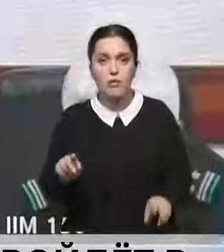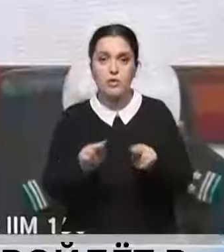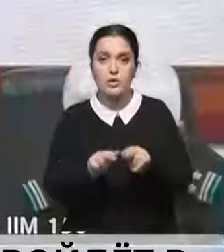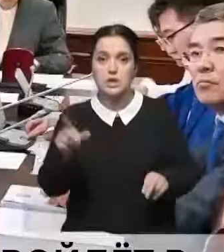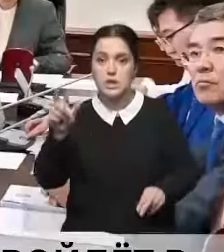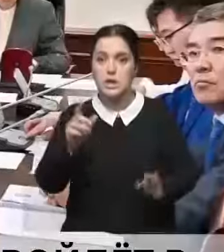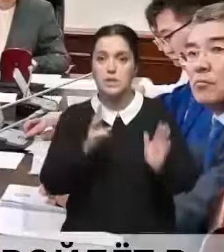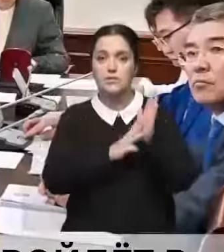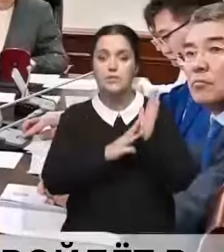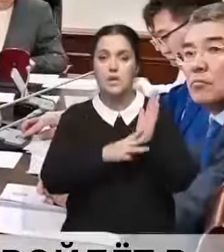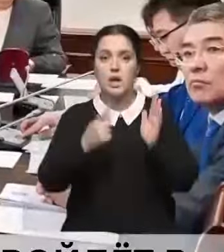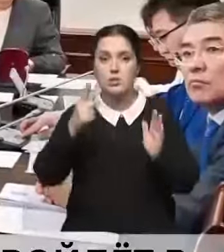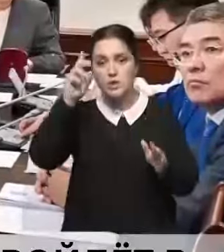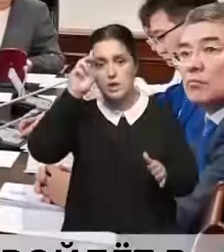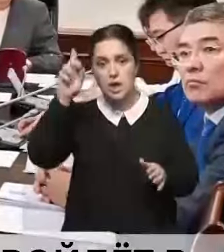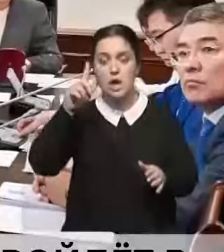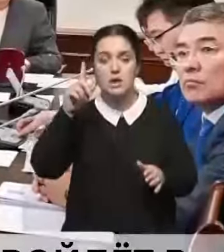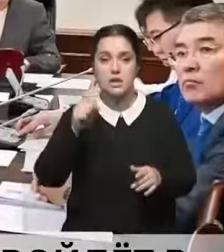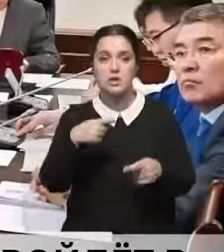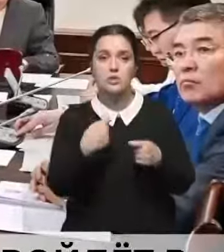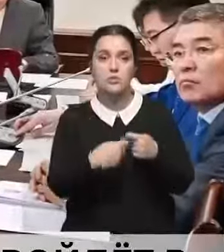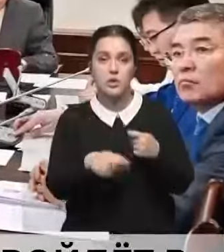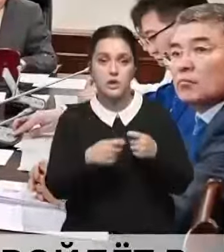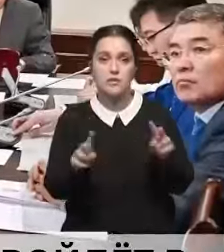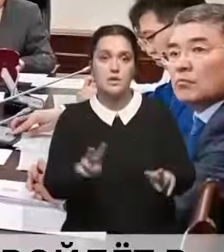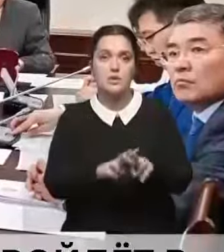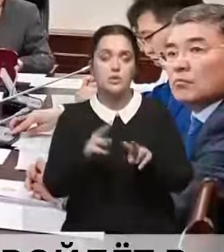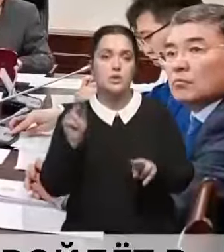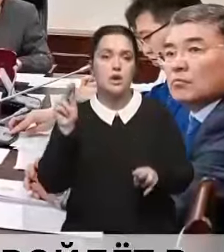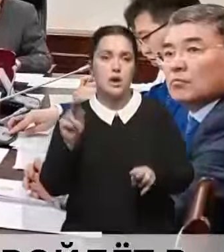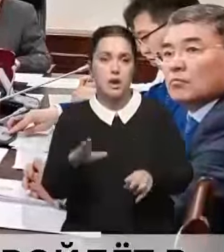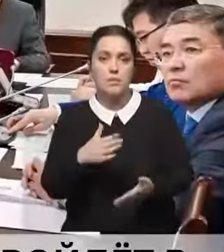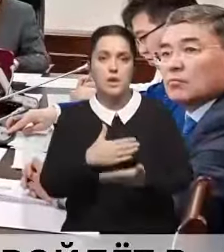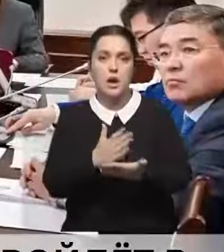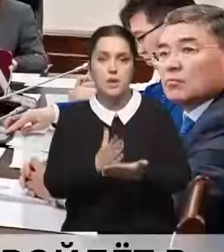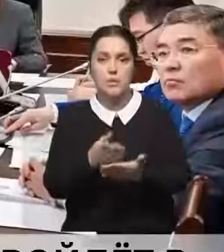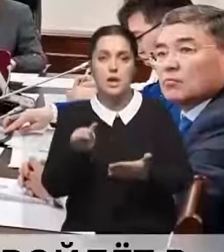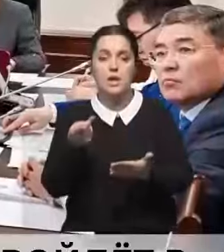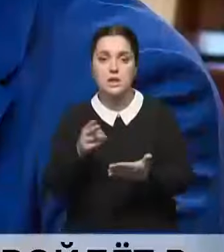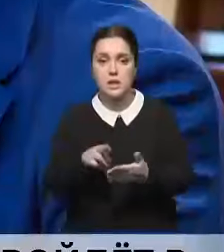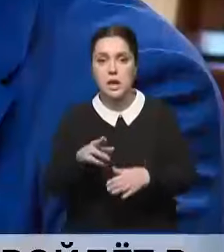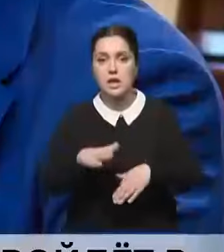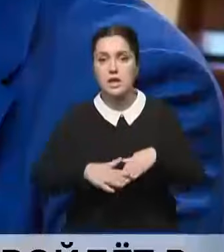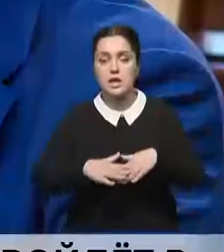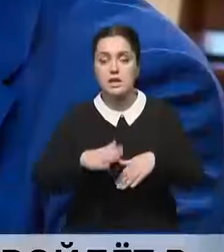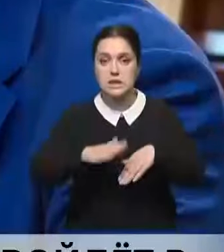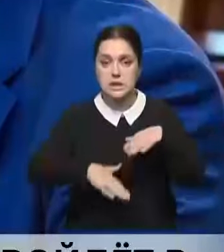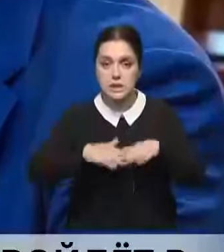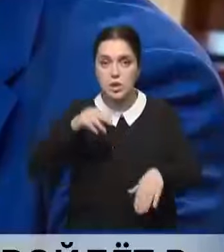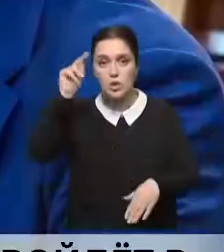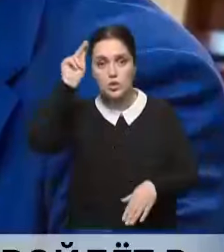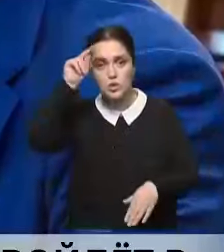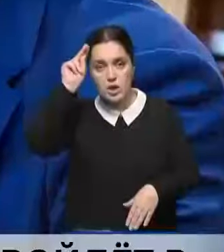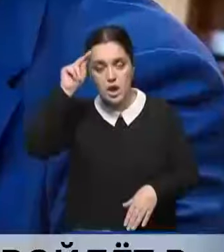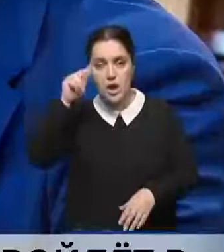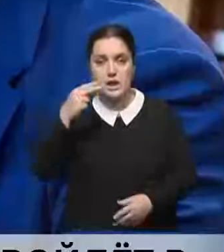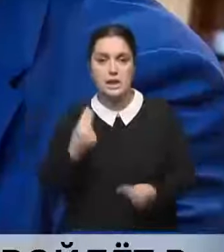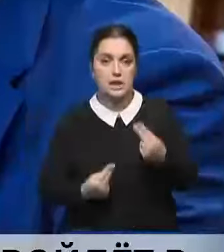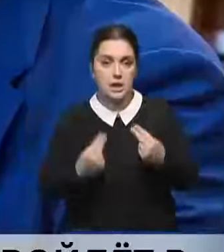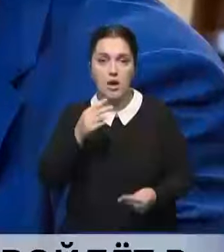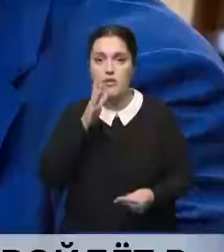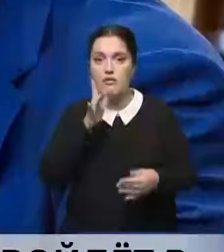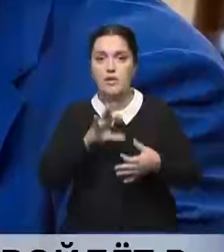учеников и учителей из 81 страны. За счет спонсоров столицы уже приобрели оборудование и приборы для теоретических и практических